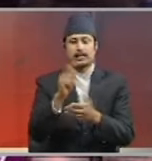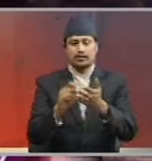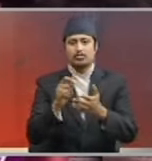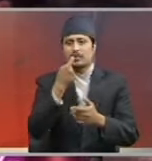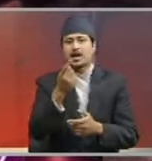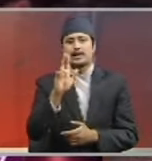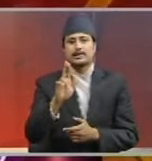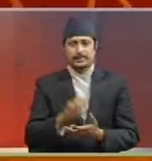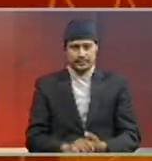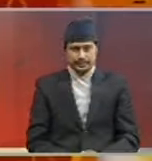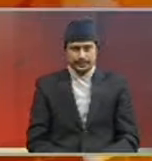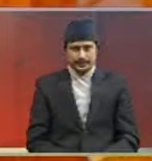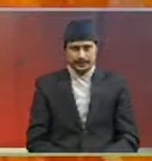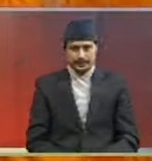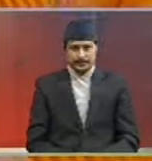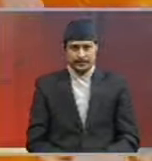भनाई।